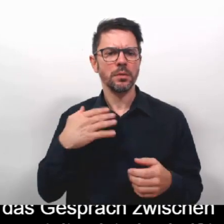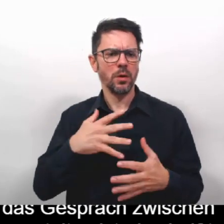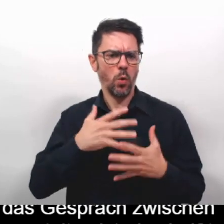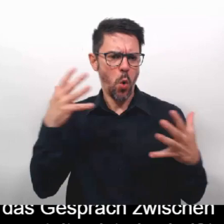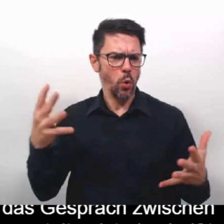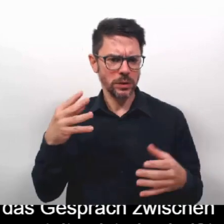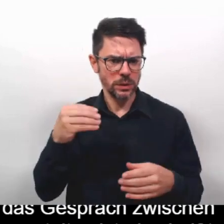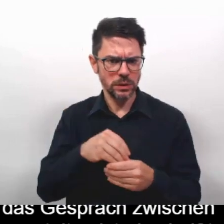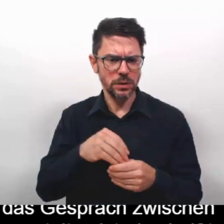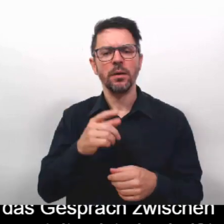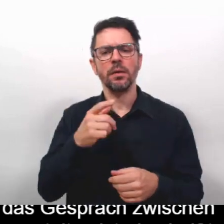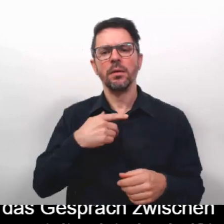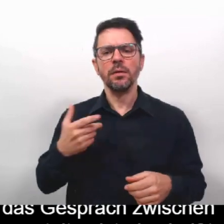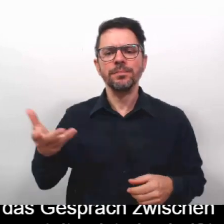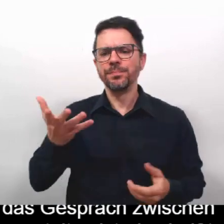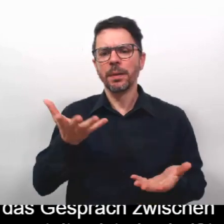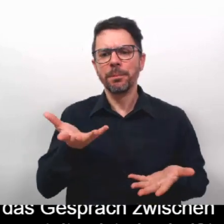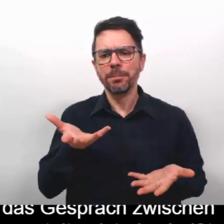Eigenverantwortlichkeit.